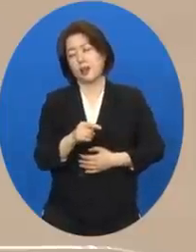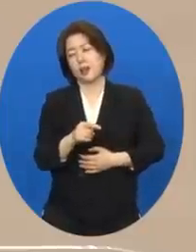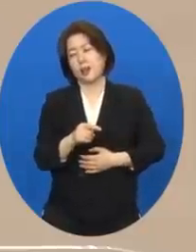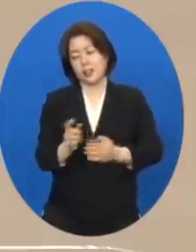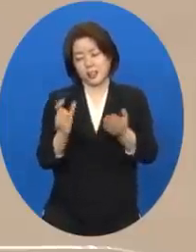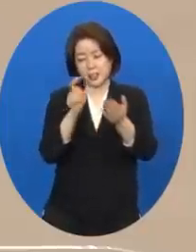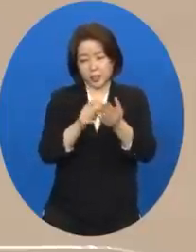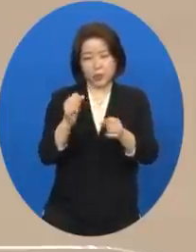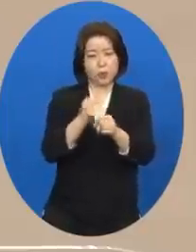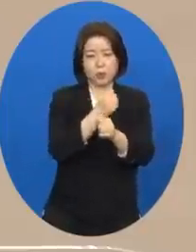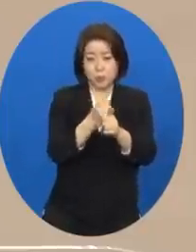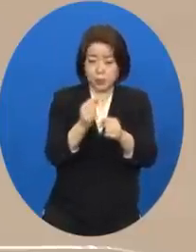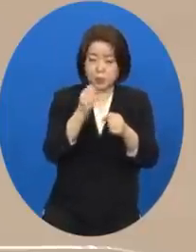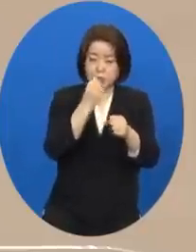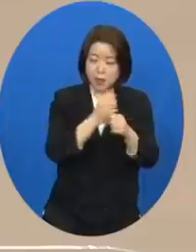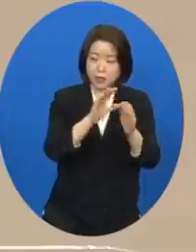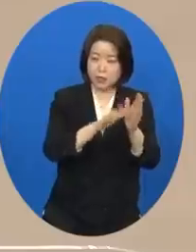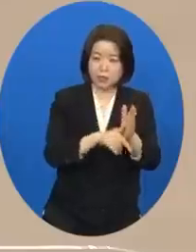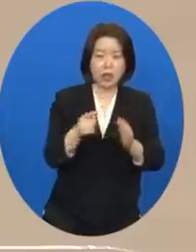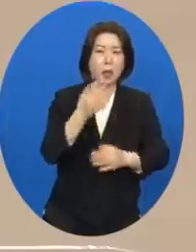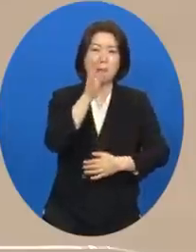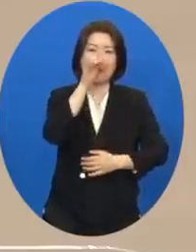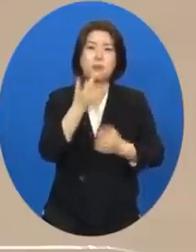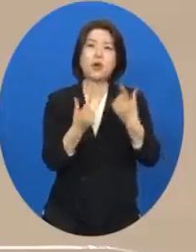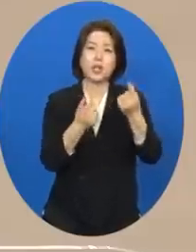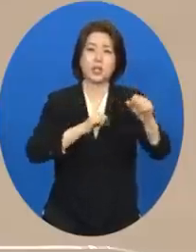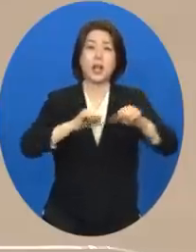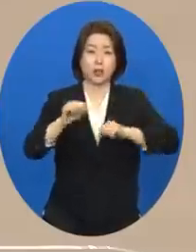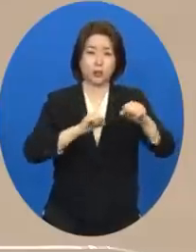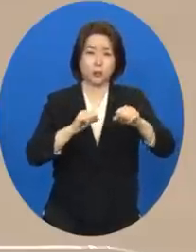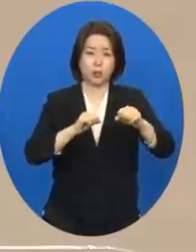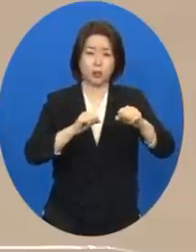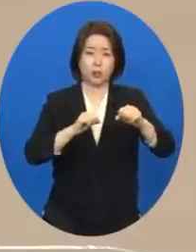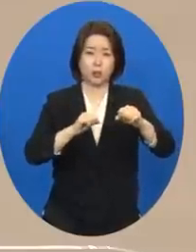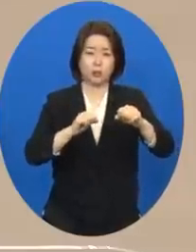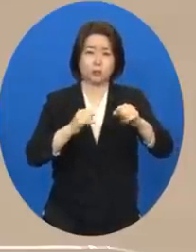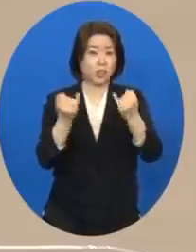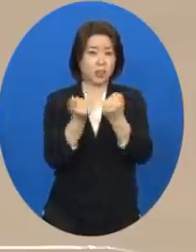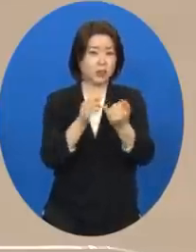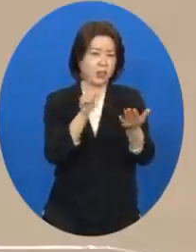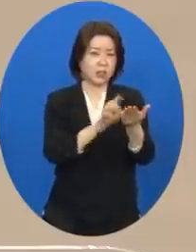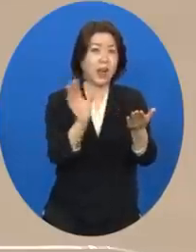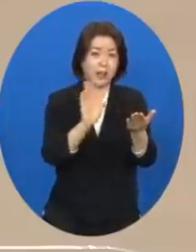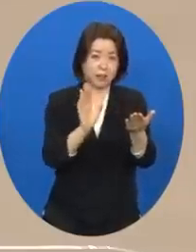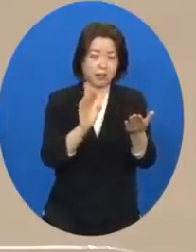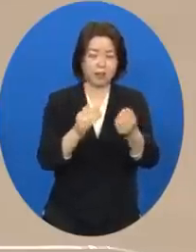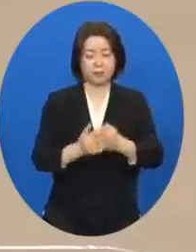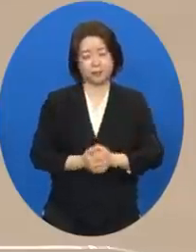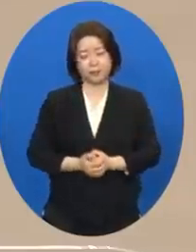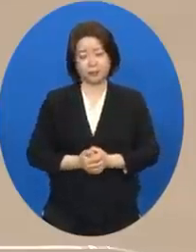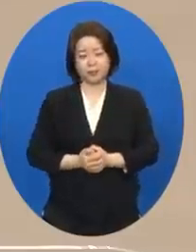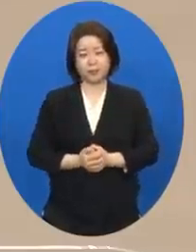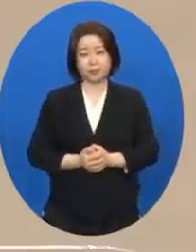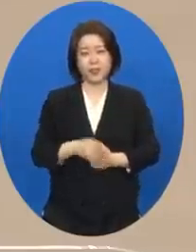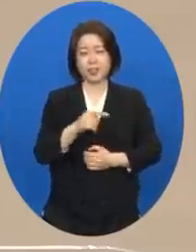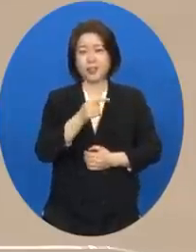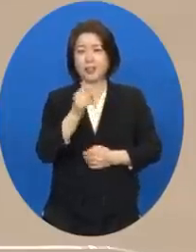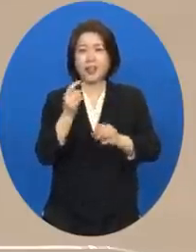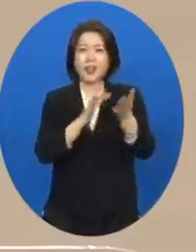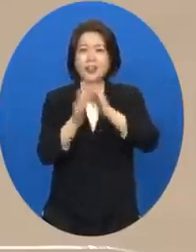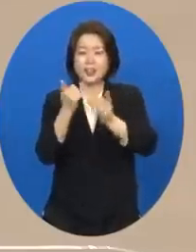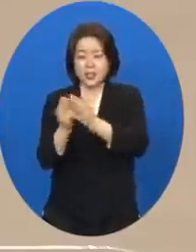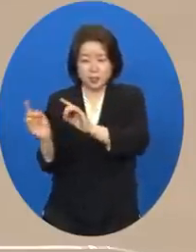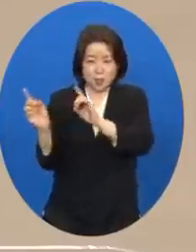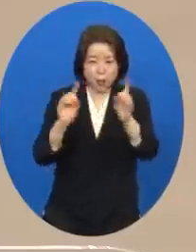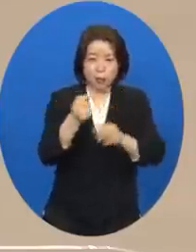이익이 되는 거죠 자 이처럼 예수님의 부활에 대한 증거는 부인 하기가 어려울 만큼 너무나